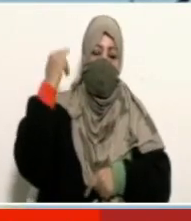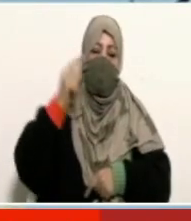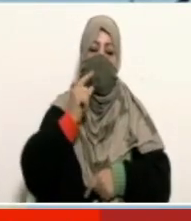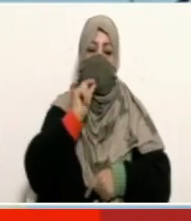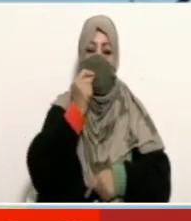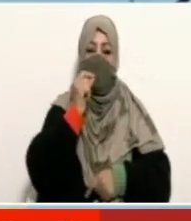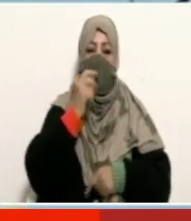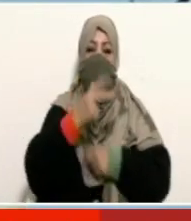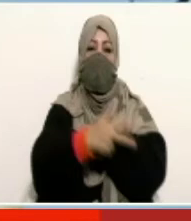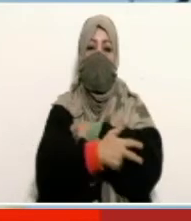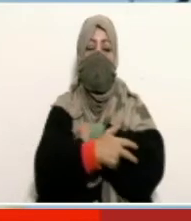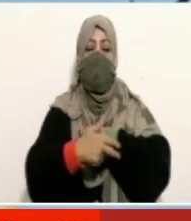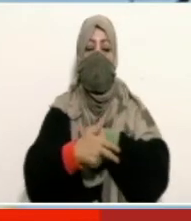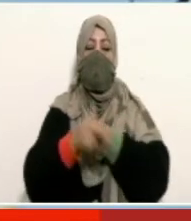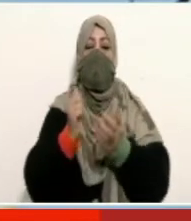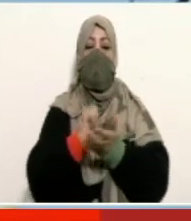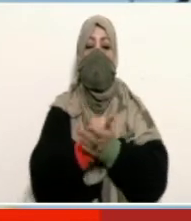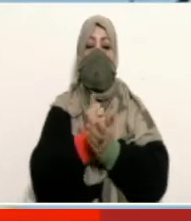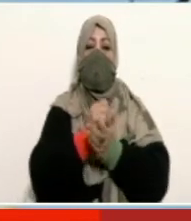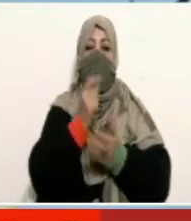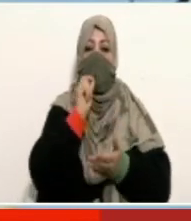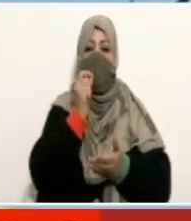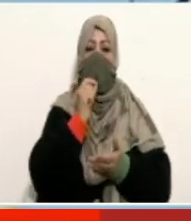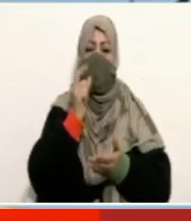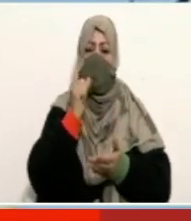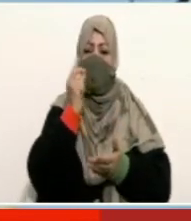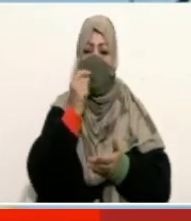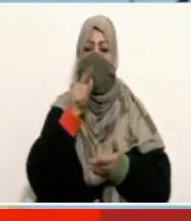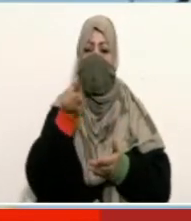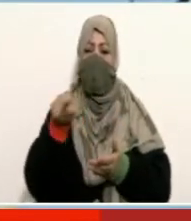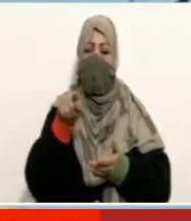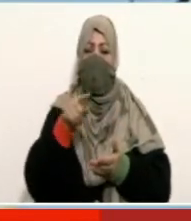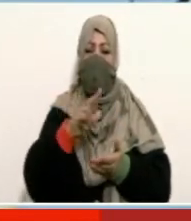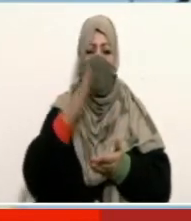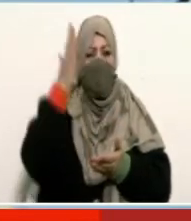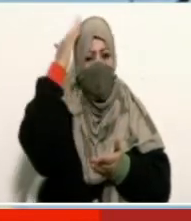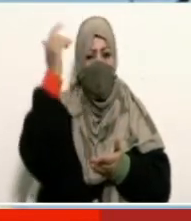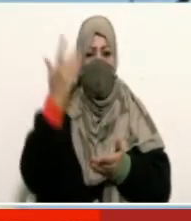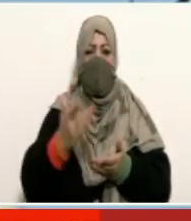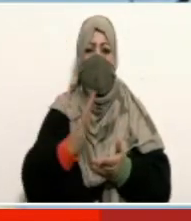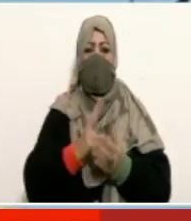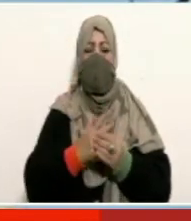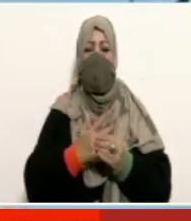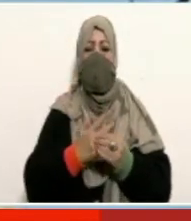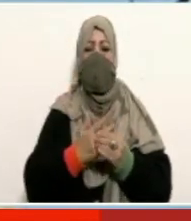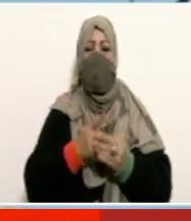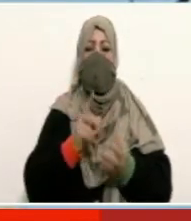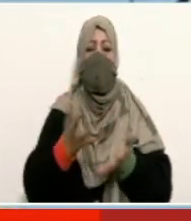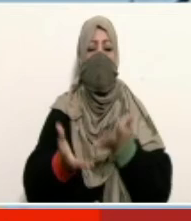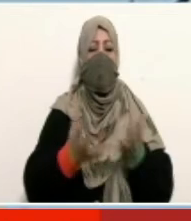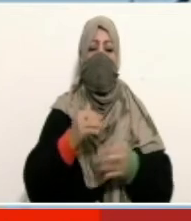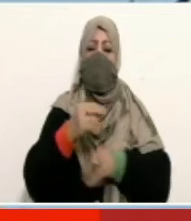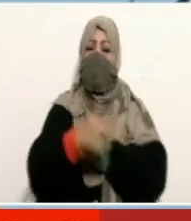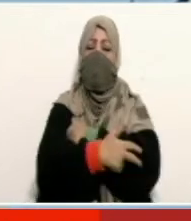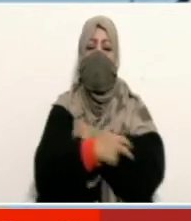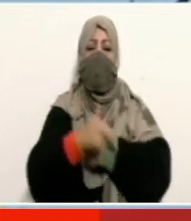لا زيت له، إذا كان لا زيت له كيف يزكيه صاحبه؟ قلنا أن الزيتون نفسه